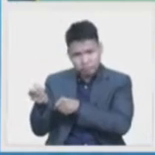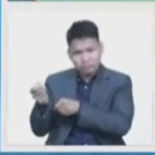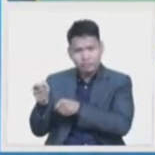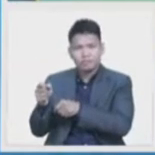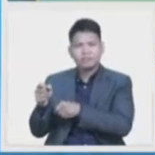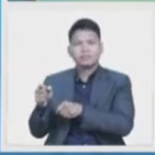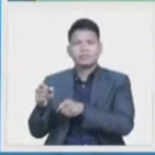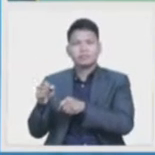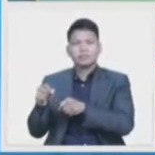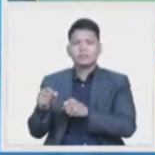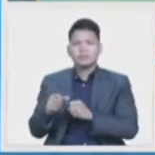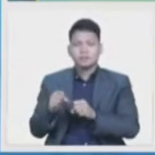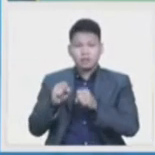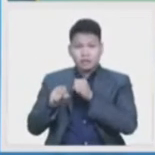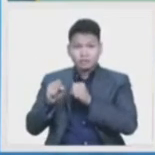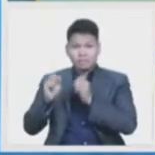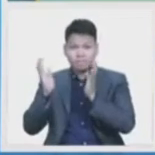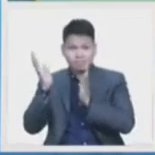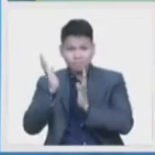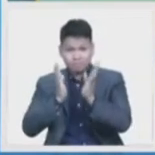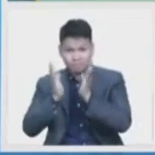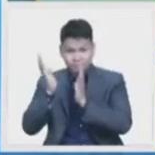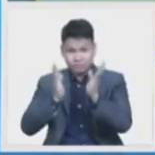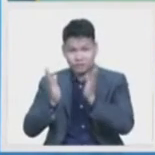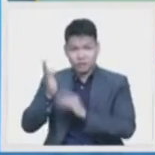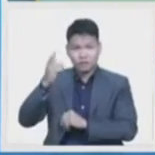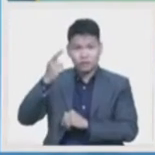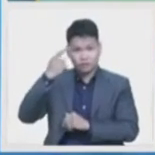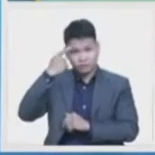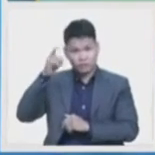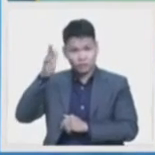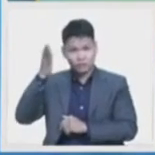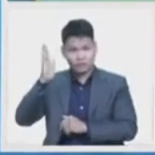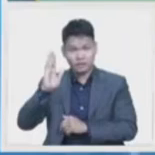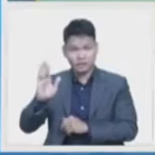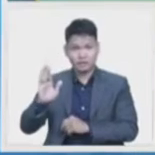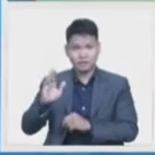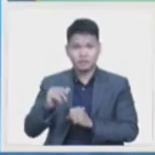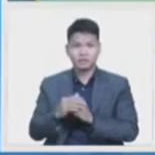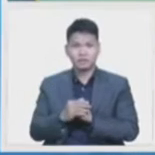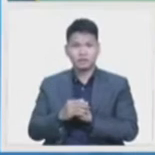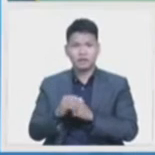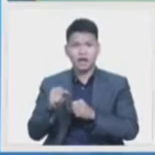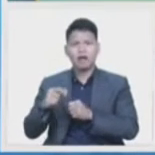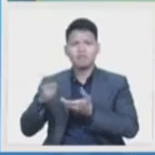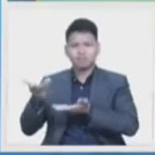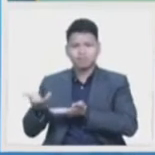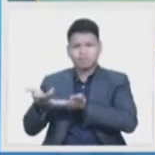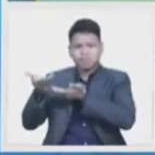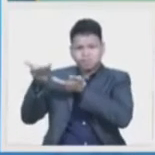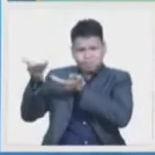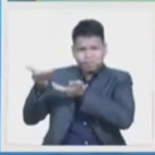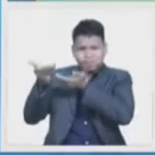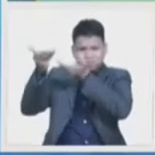diha sa pagpangalagad alang sa Dios sa paghimog halad pasiguli alang sa